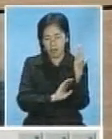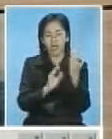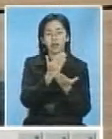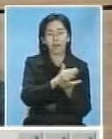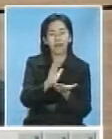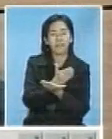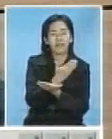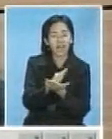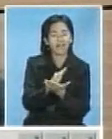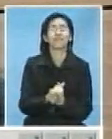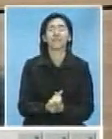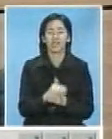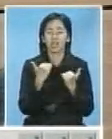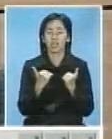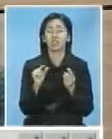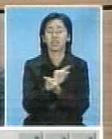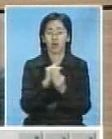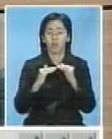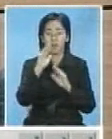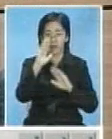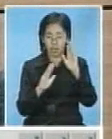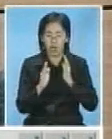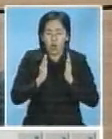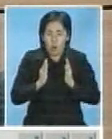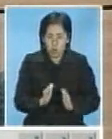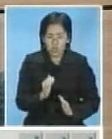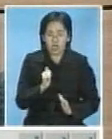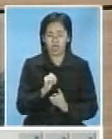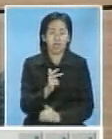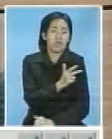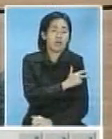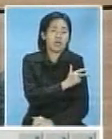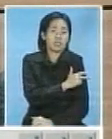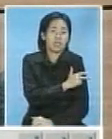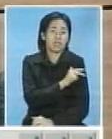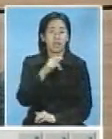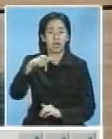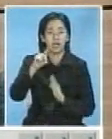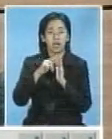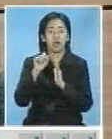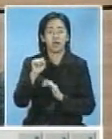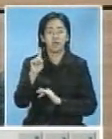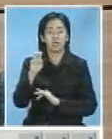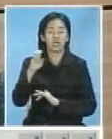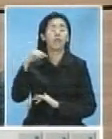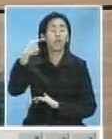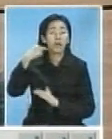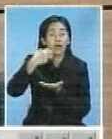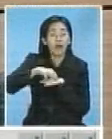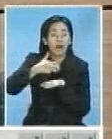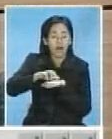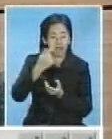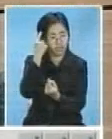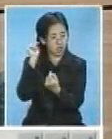ชาธิปไตยนะคะต้องมีคุณธรรมดร.ผุดสดีตามไทยพูดไปเยอะละต้องคำนึงถึงส่วนรว